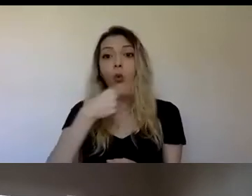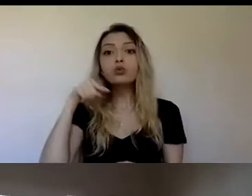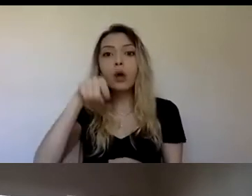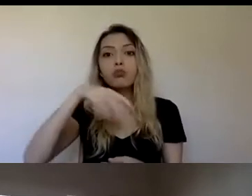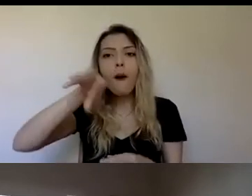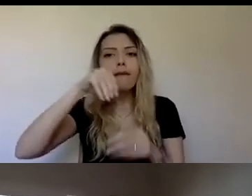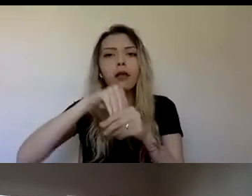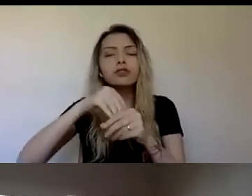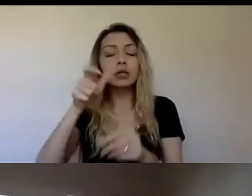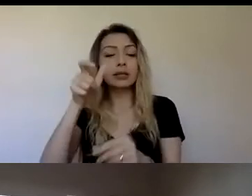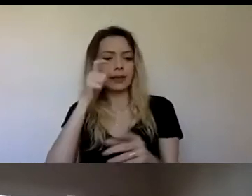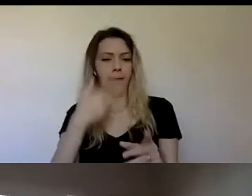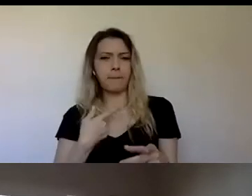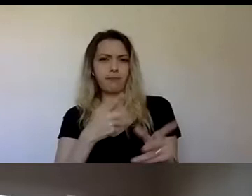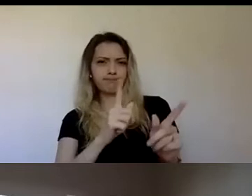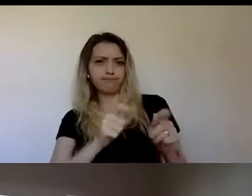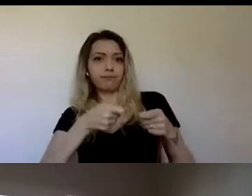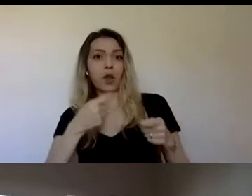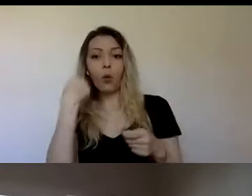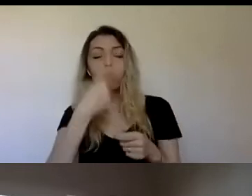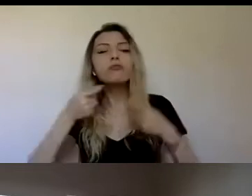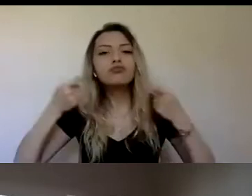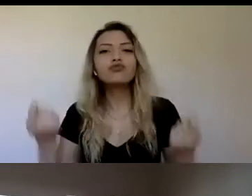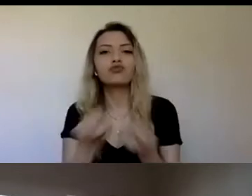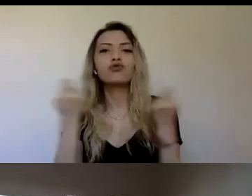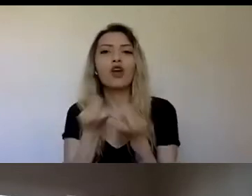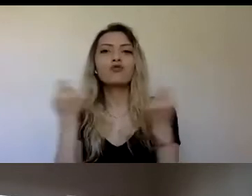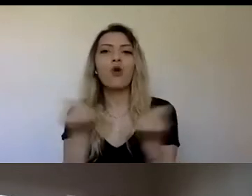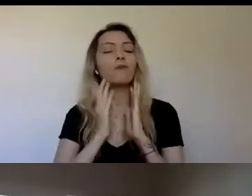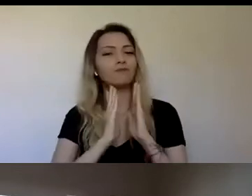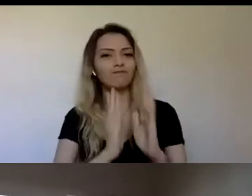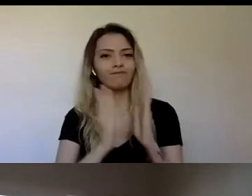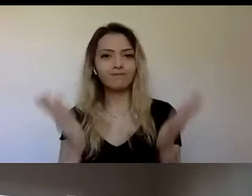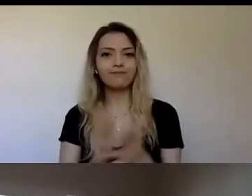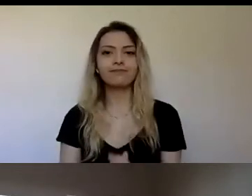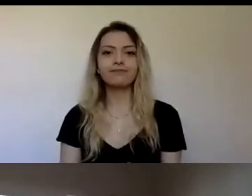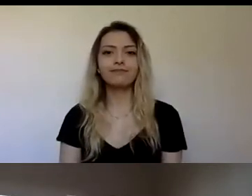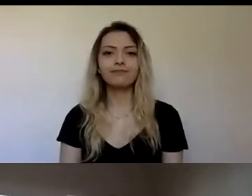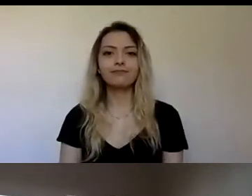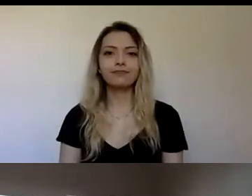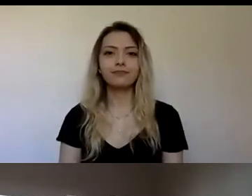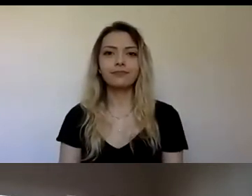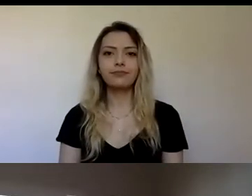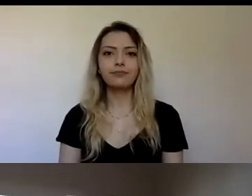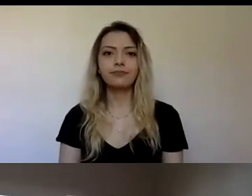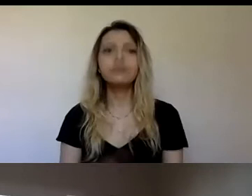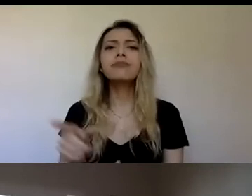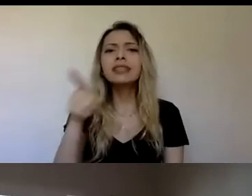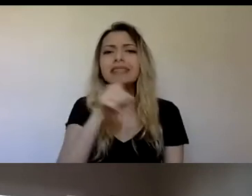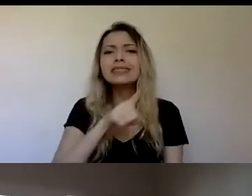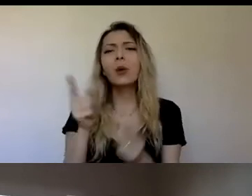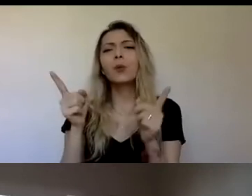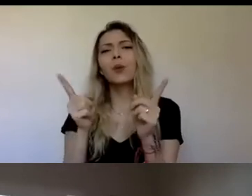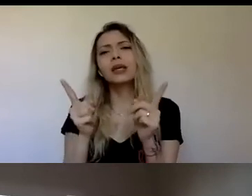çektiği için de çalışmaya gayret ediyorum. Sizinle aslında bir küçük sunum da